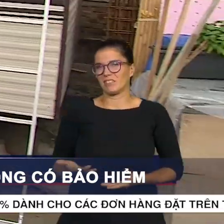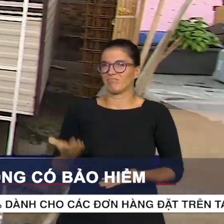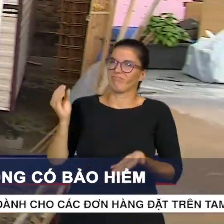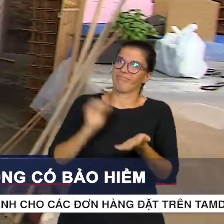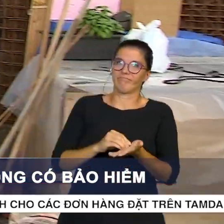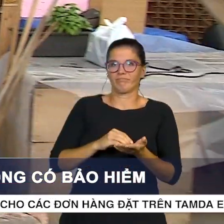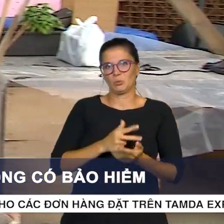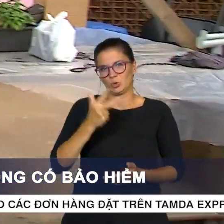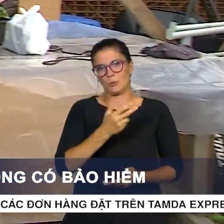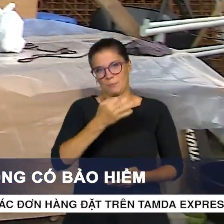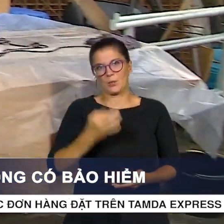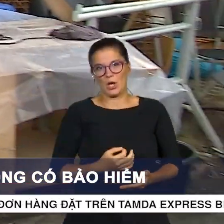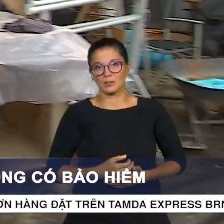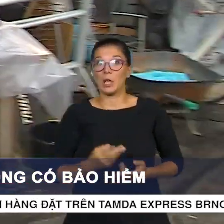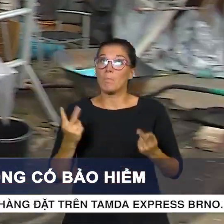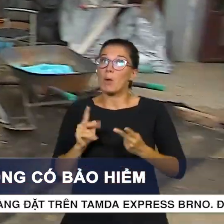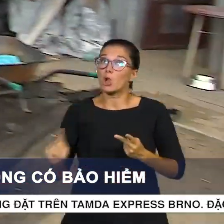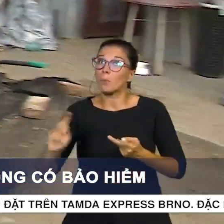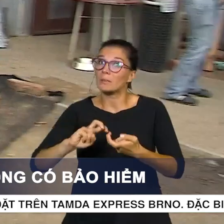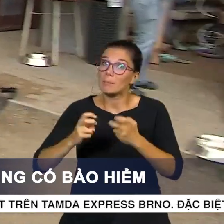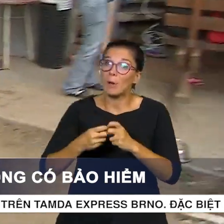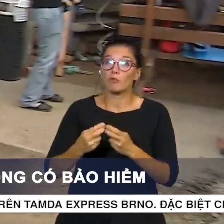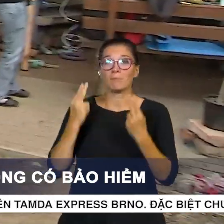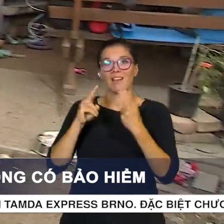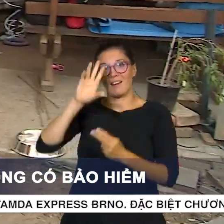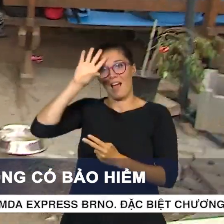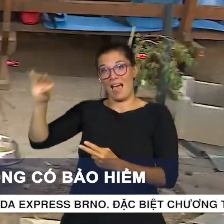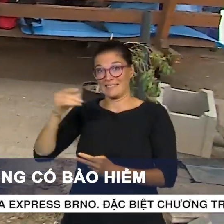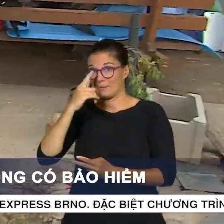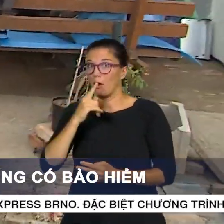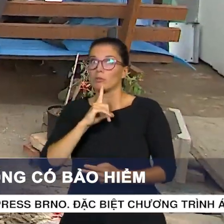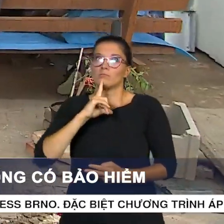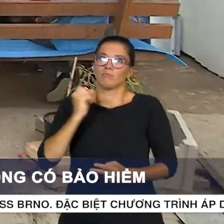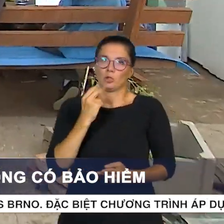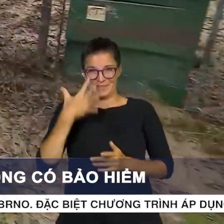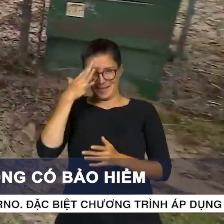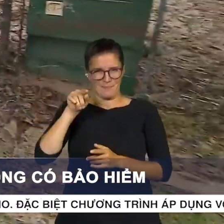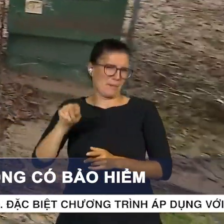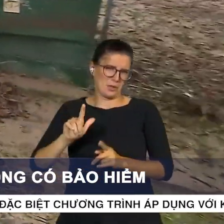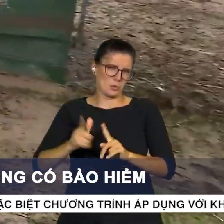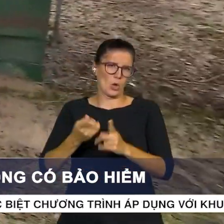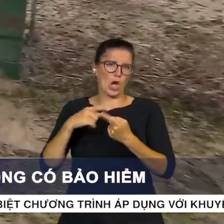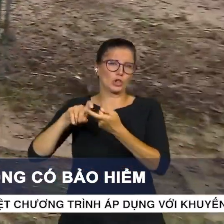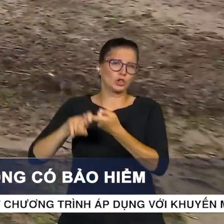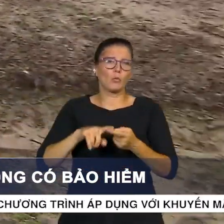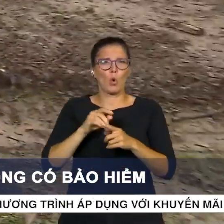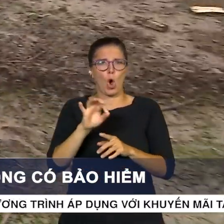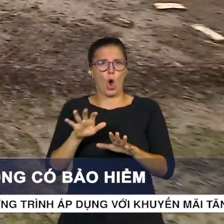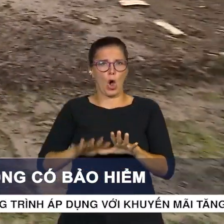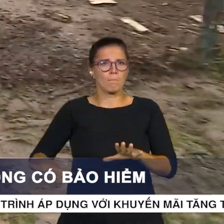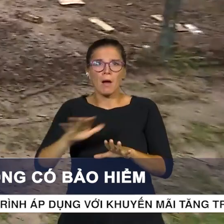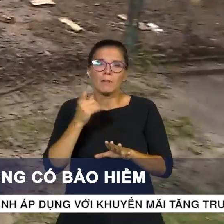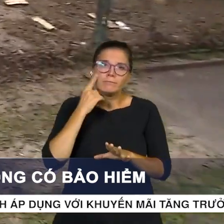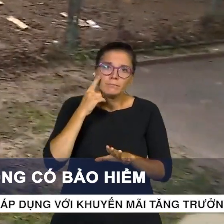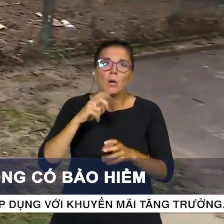nửa số tài sản ở Cộng hòa Séc không có bảo hiểm và 1/3 số người khác có bảo hiểm đã ký kết hợp đồng nhưng lại có mức định giá ít hơn so